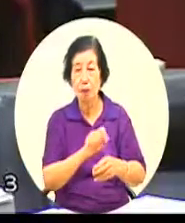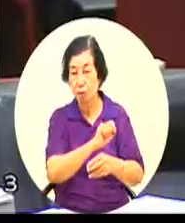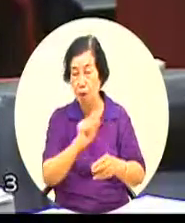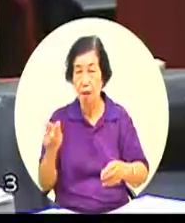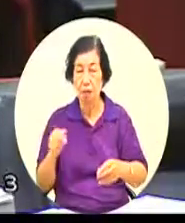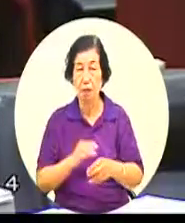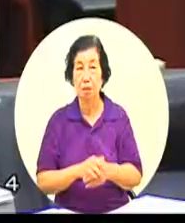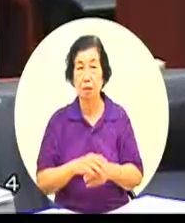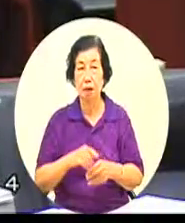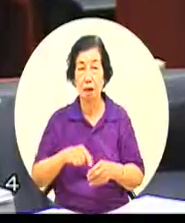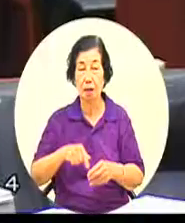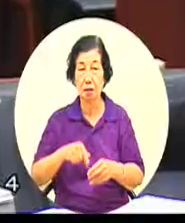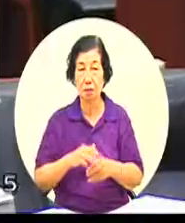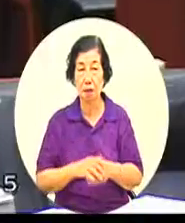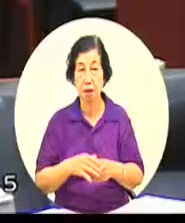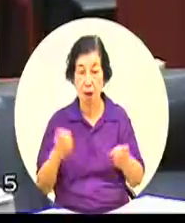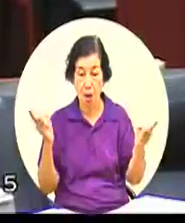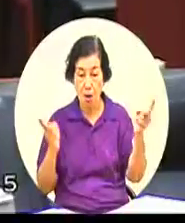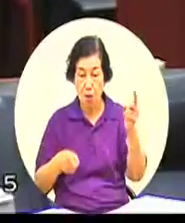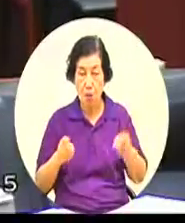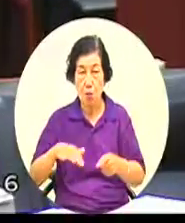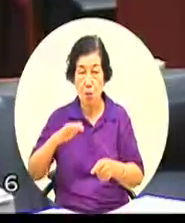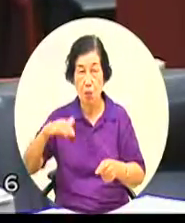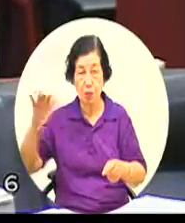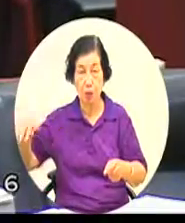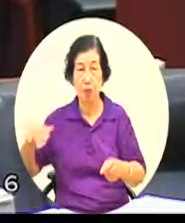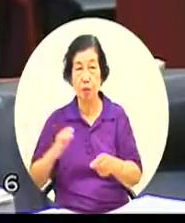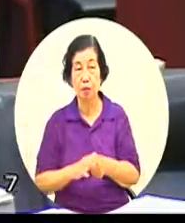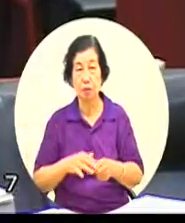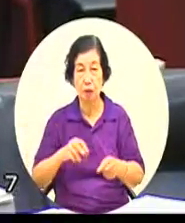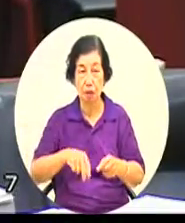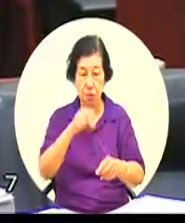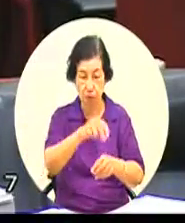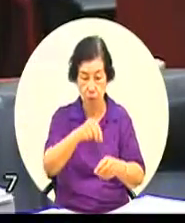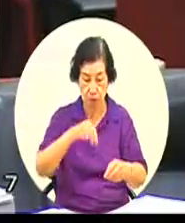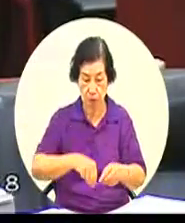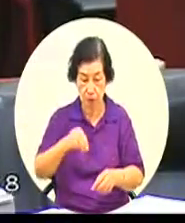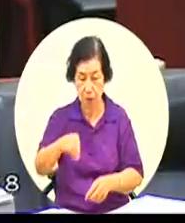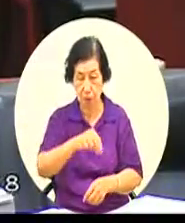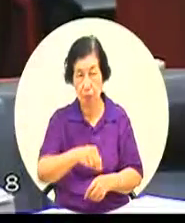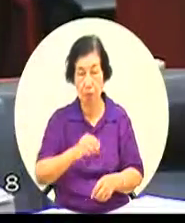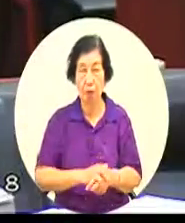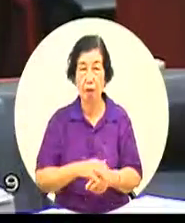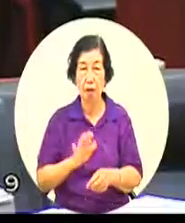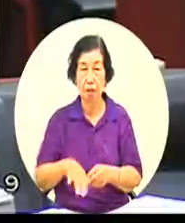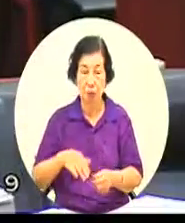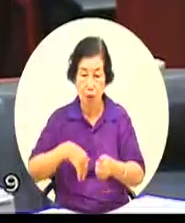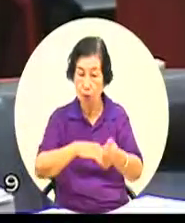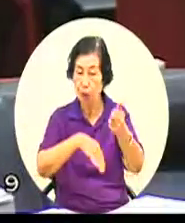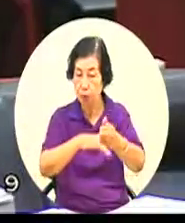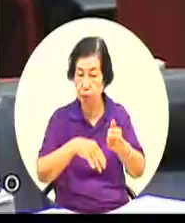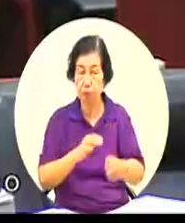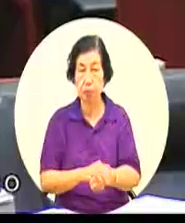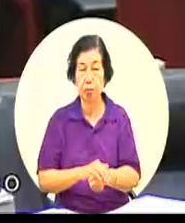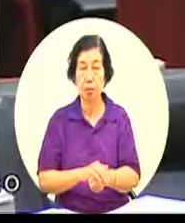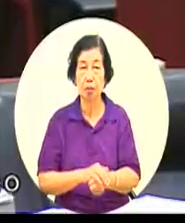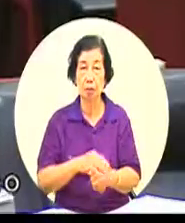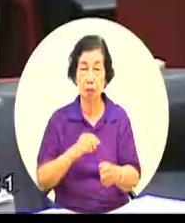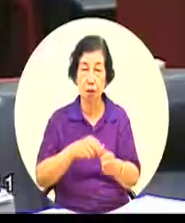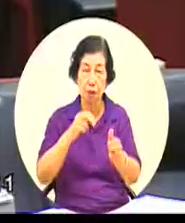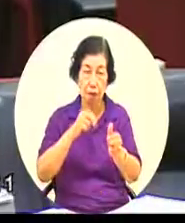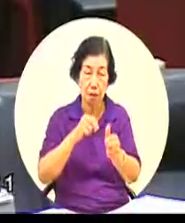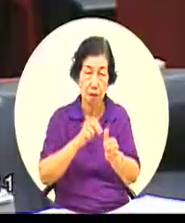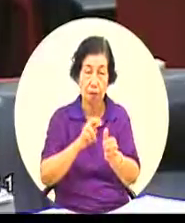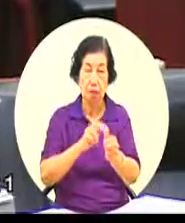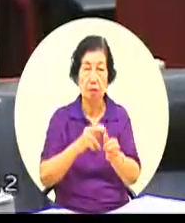伫遐行棋，老伙仔行棋都红赶咧，给迄个阳光处会赶。市内公园，按高雄市